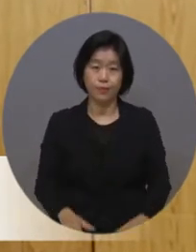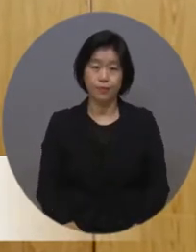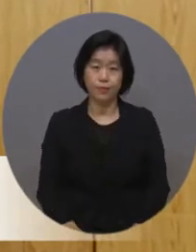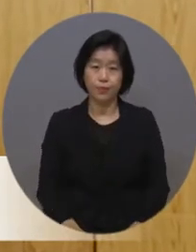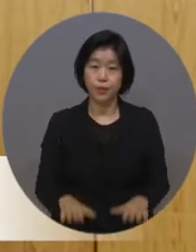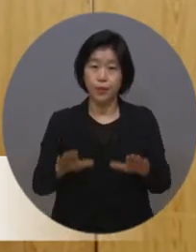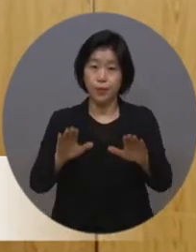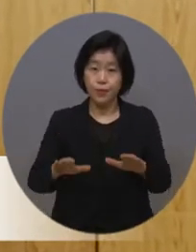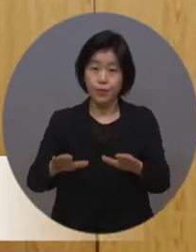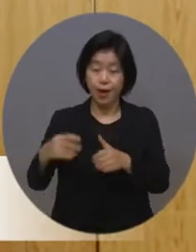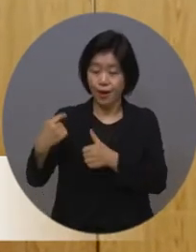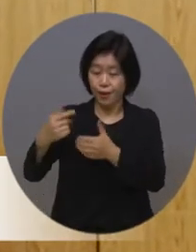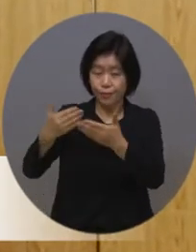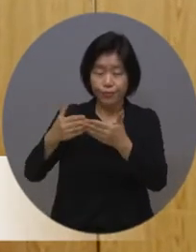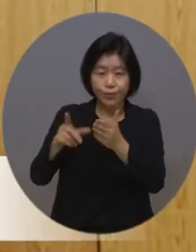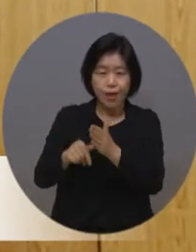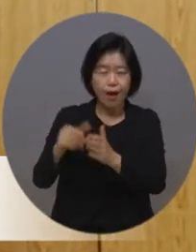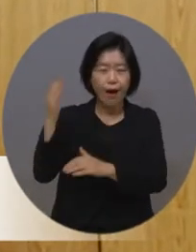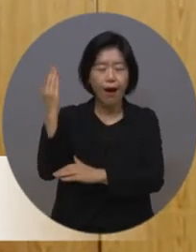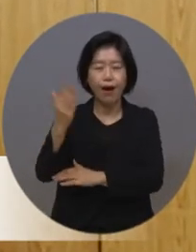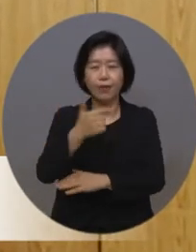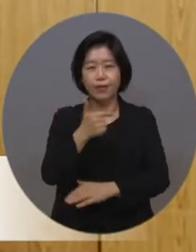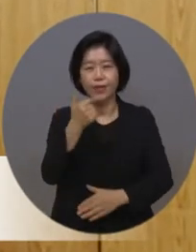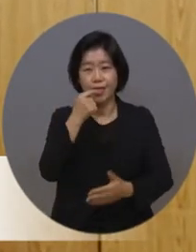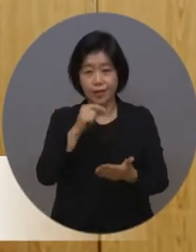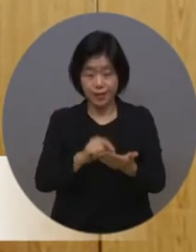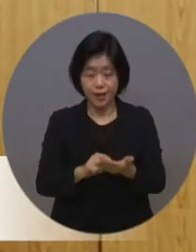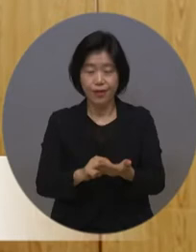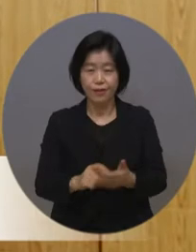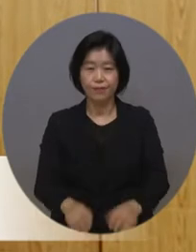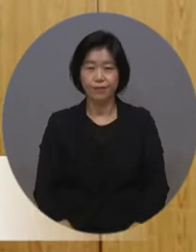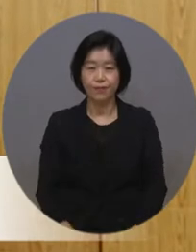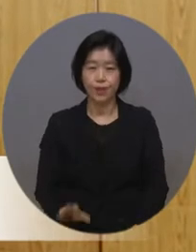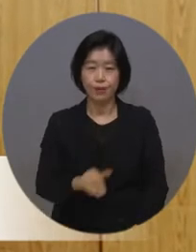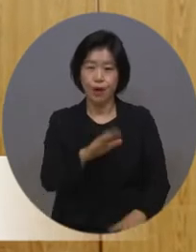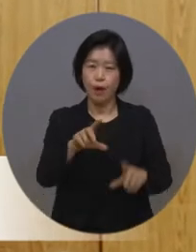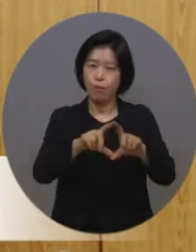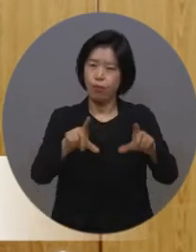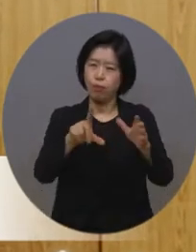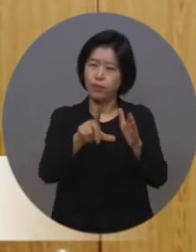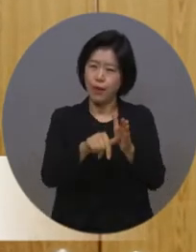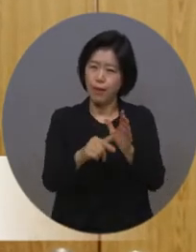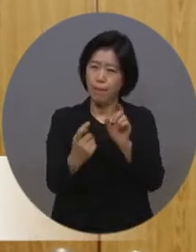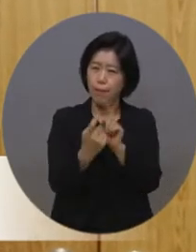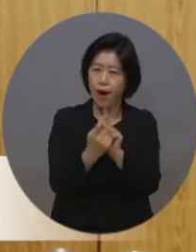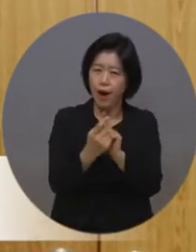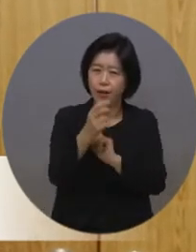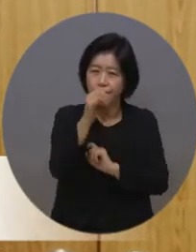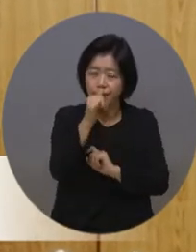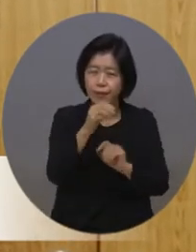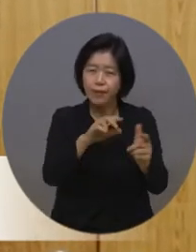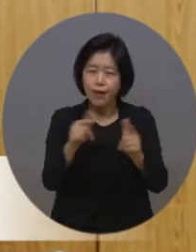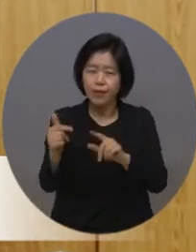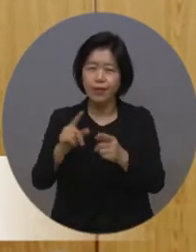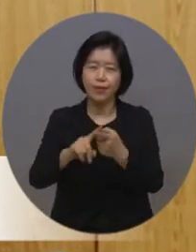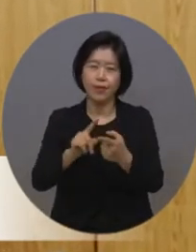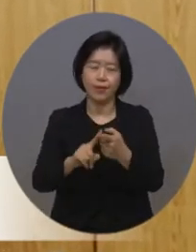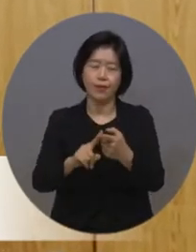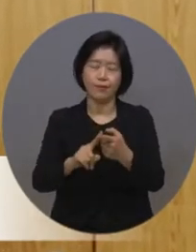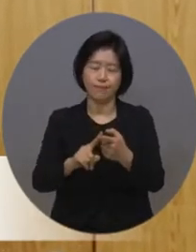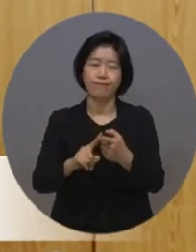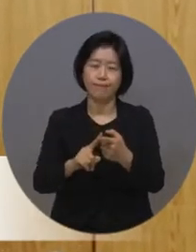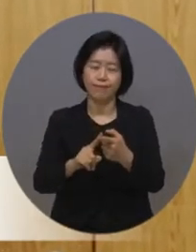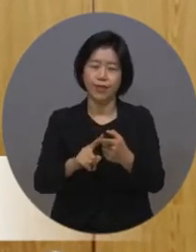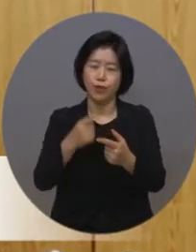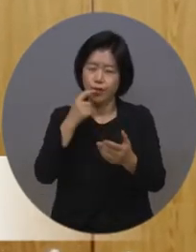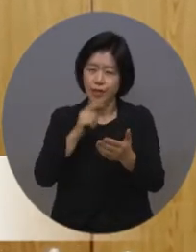오늘 강의가 너무 쉽고 너무 우리가 일상에서 접할 수 있는 그런 부분들을